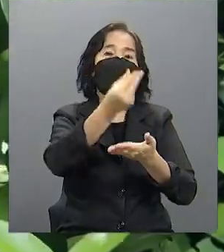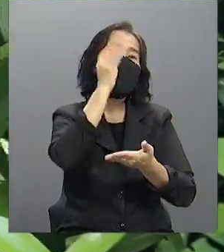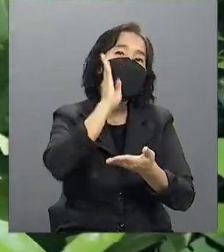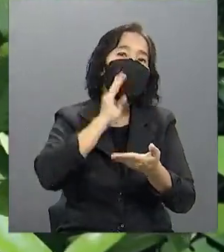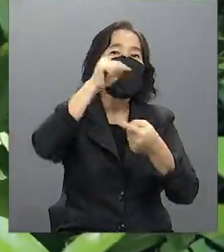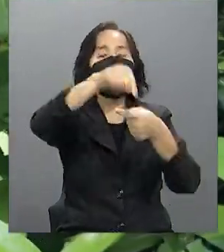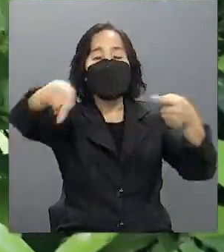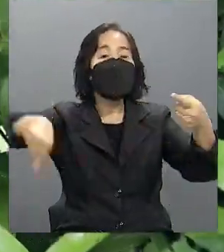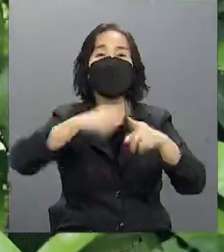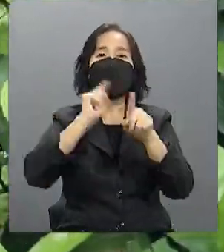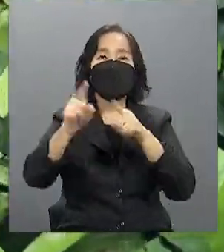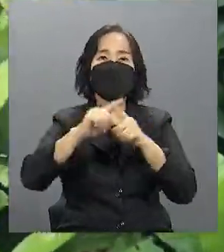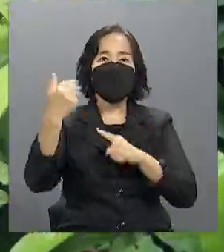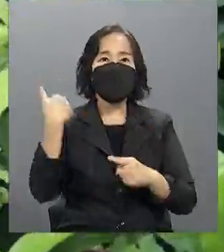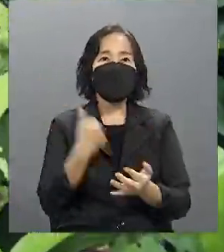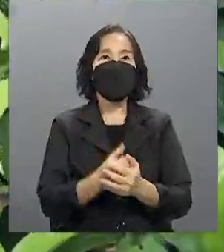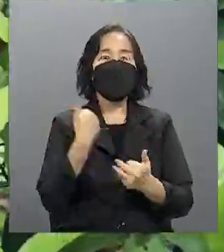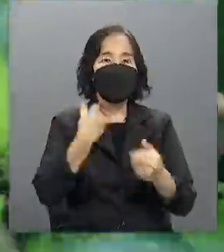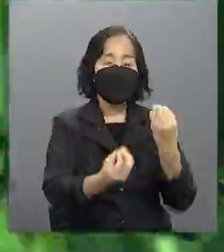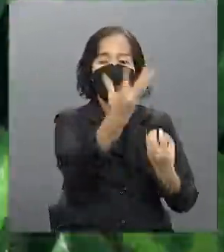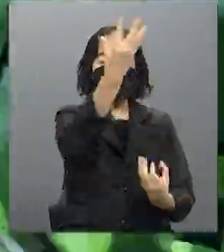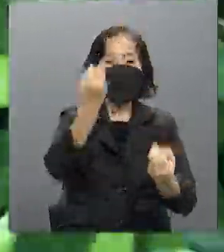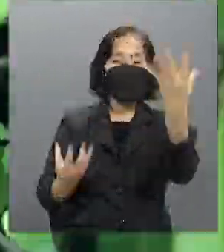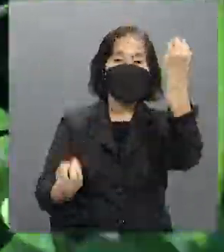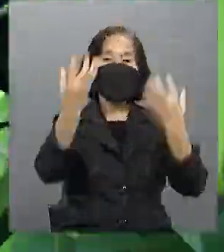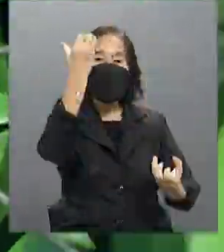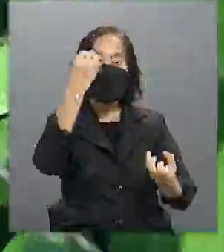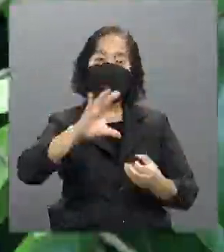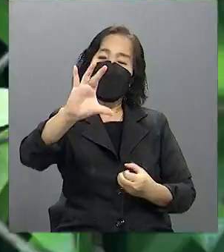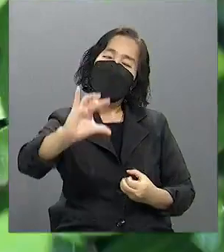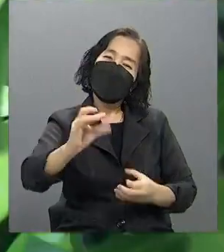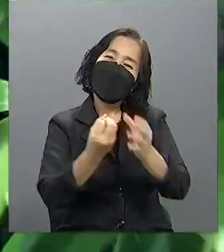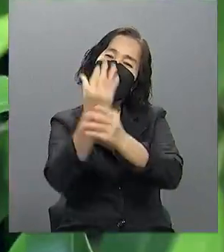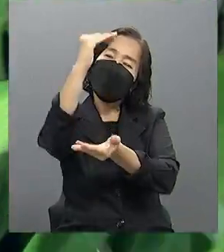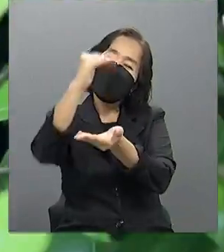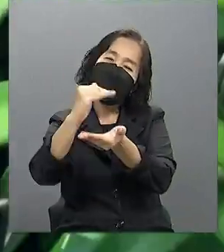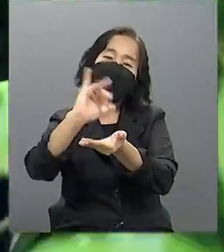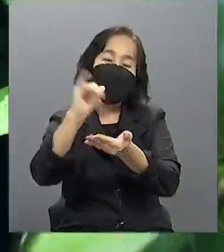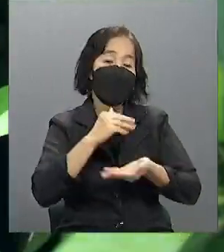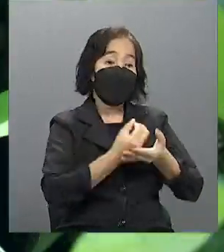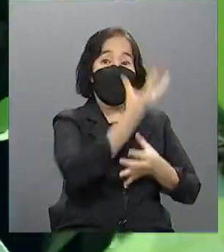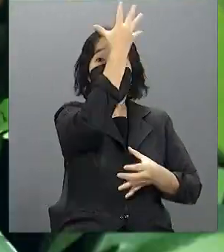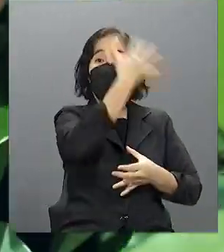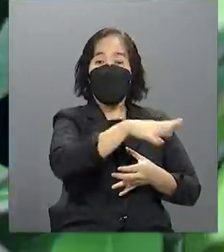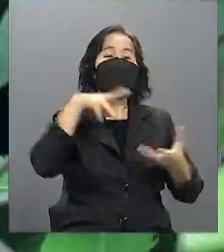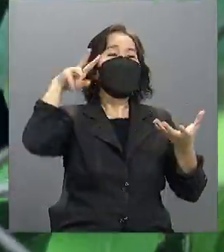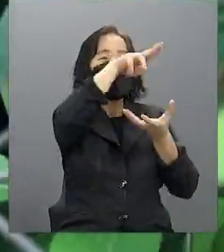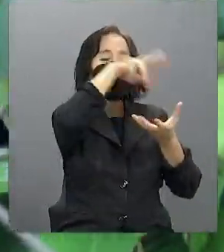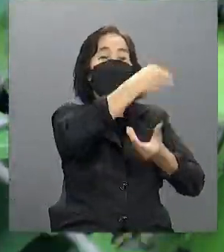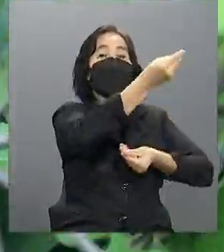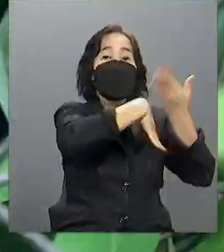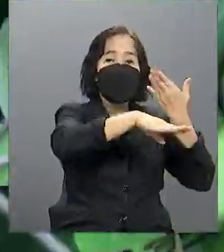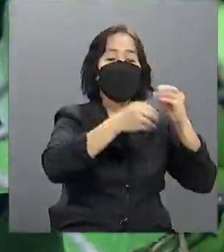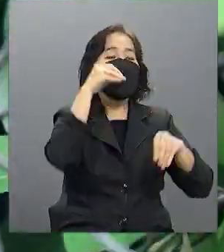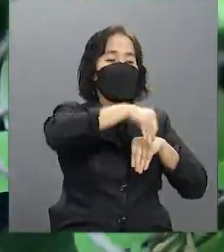ครับว่ามันได้ผลผมก็ได้ขยายเอาไปนี่นะเมล็ดบ่ได้ผลครับผมนั่นเป็นหน่วยบ่สุกกิ่งตัวนมูลนะอันอื่นแท้เอา